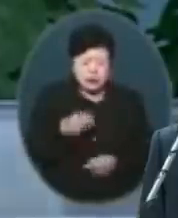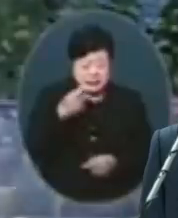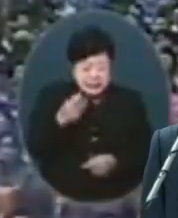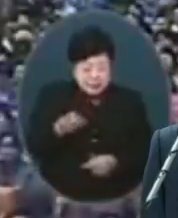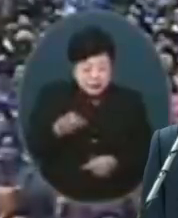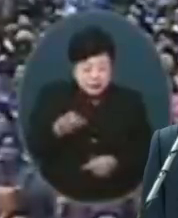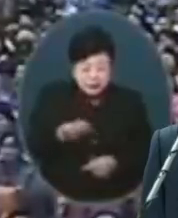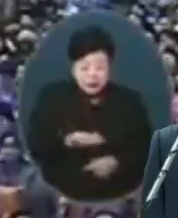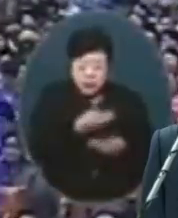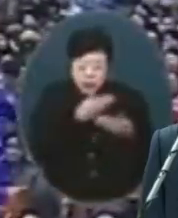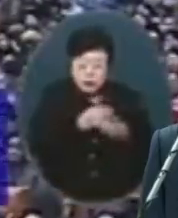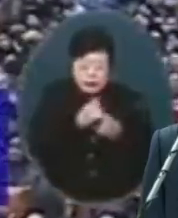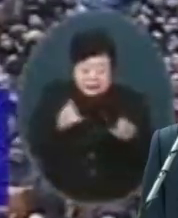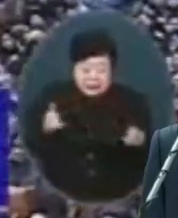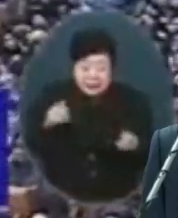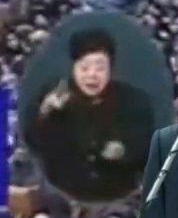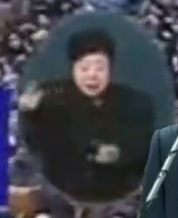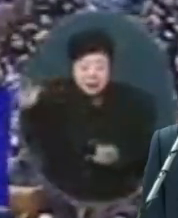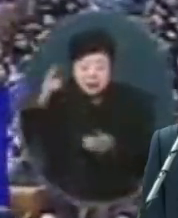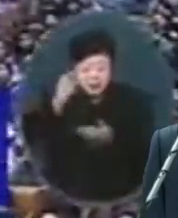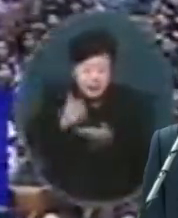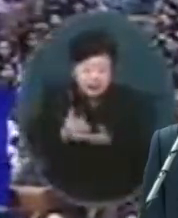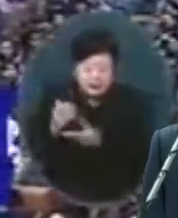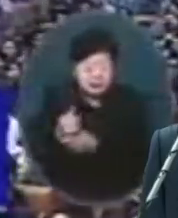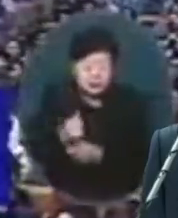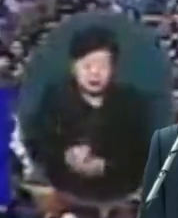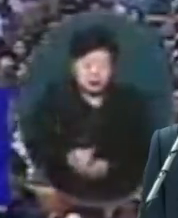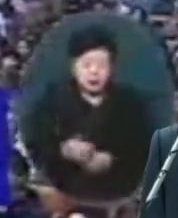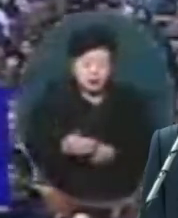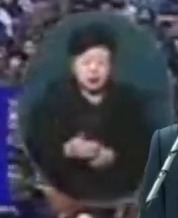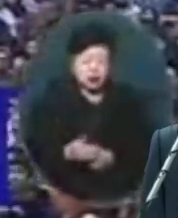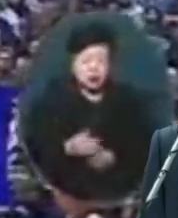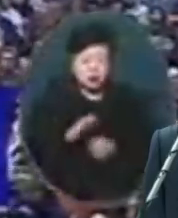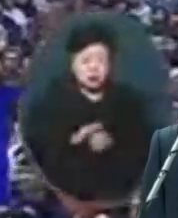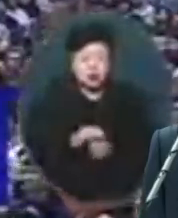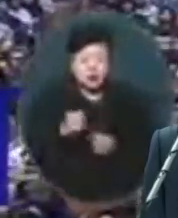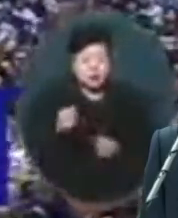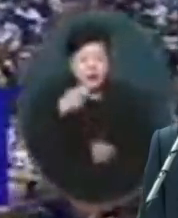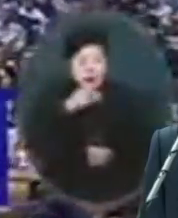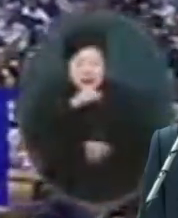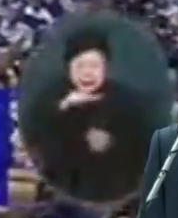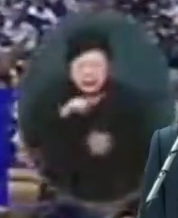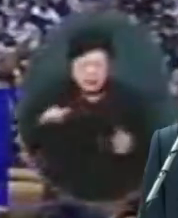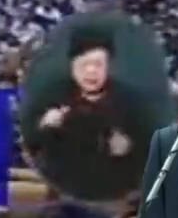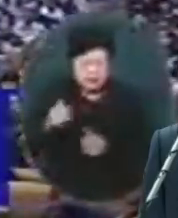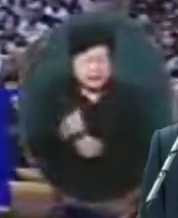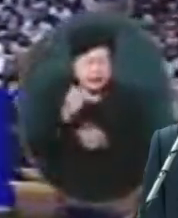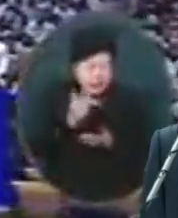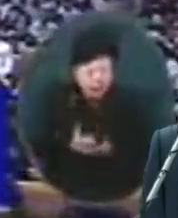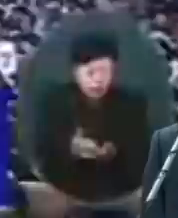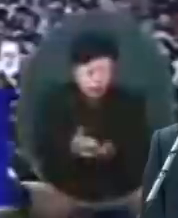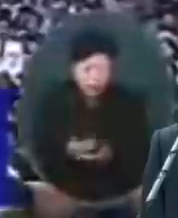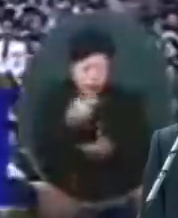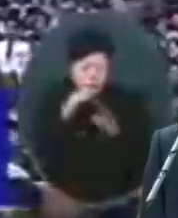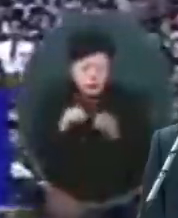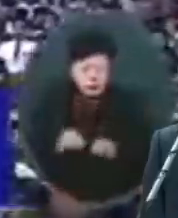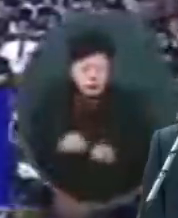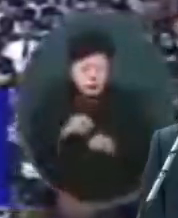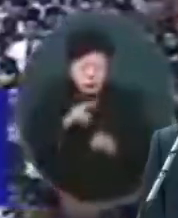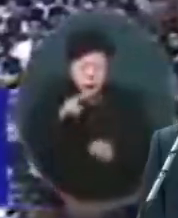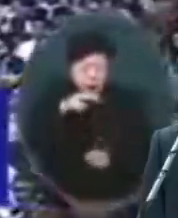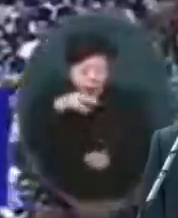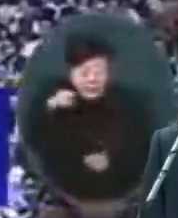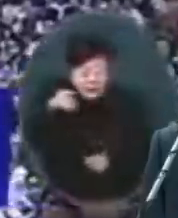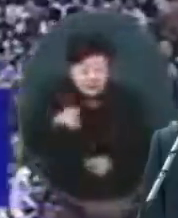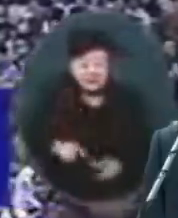보면 귀인들을 의지하지 말며 도울 힘이 없는 인생도 의지하지 말지니 그의 호흡이 끊어지면 흙으로